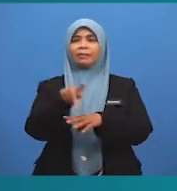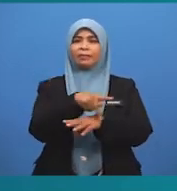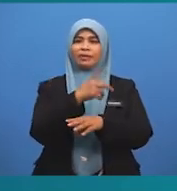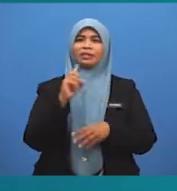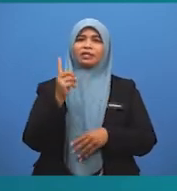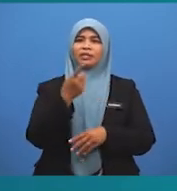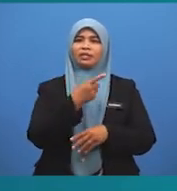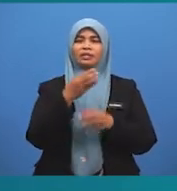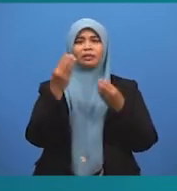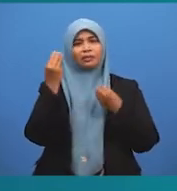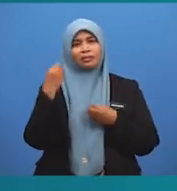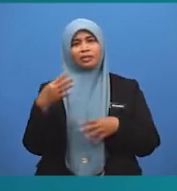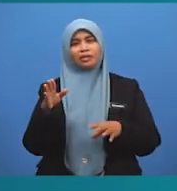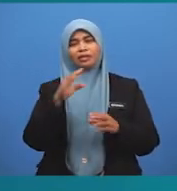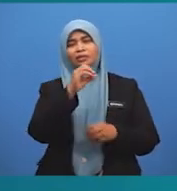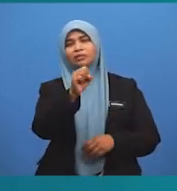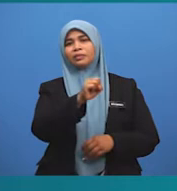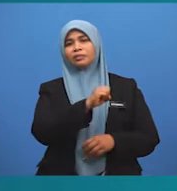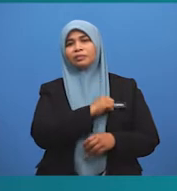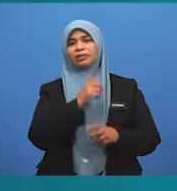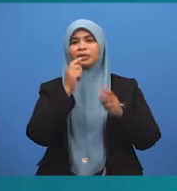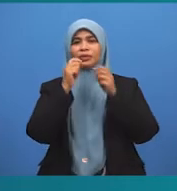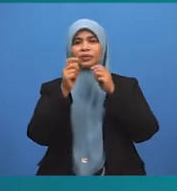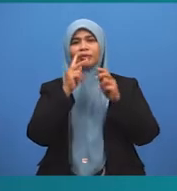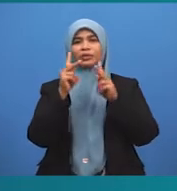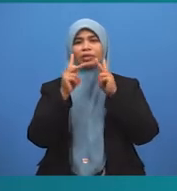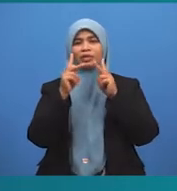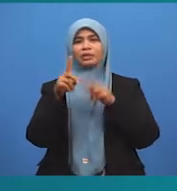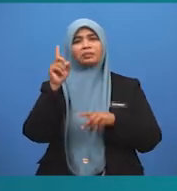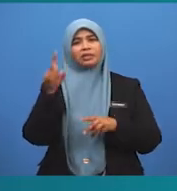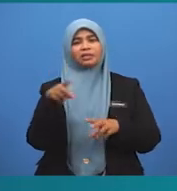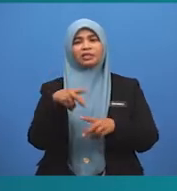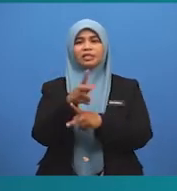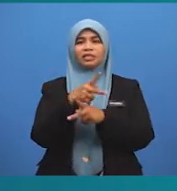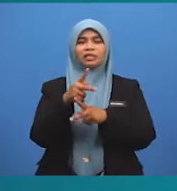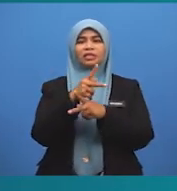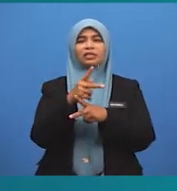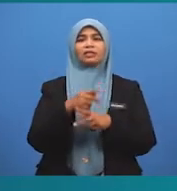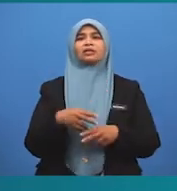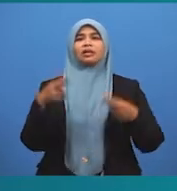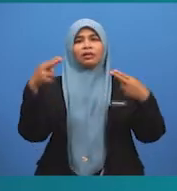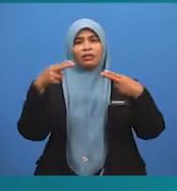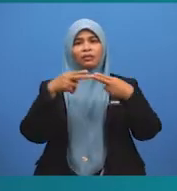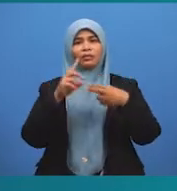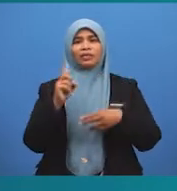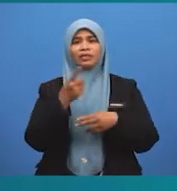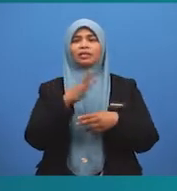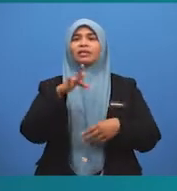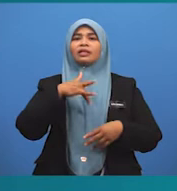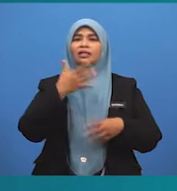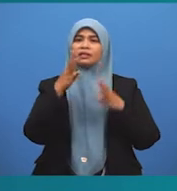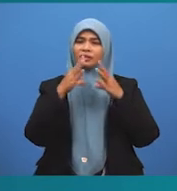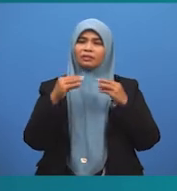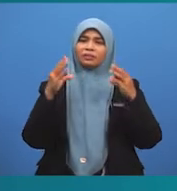Pakaian kita biarlah sopan. Tutur dan kata mesti dijaga. Hubungan kita